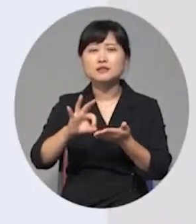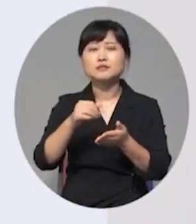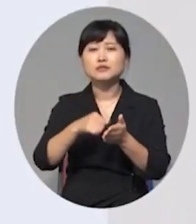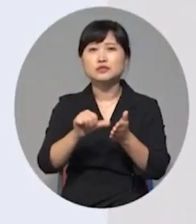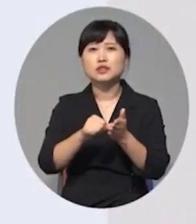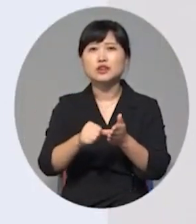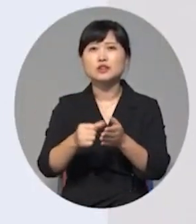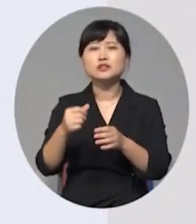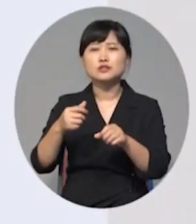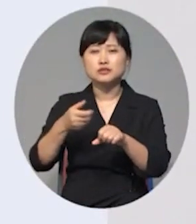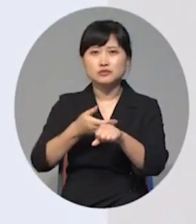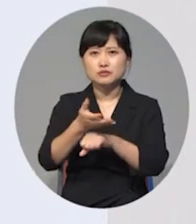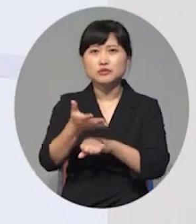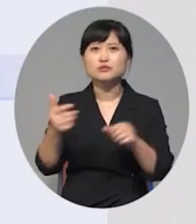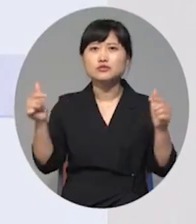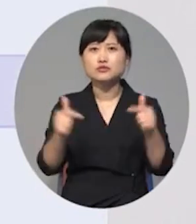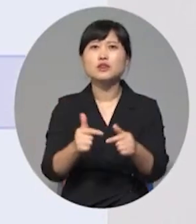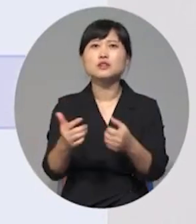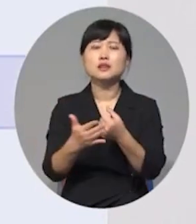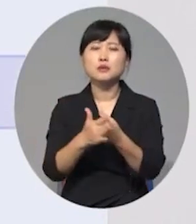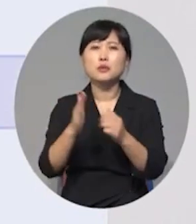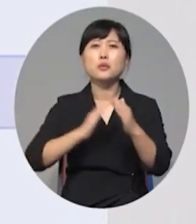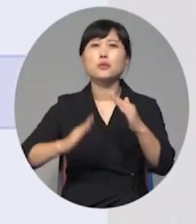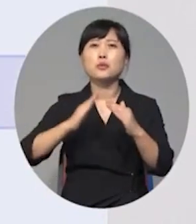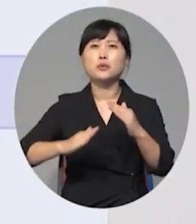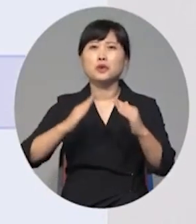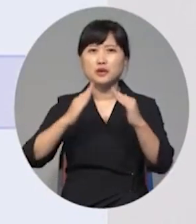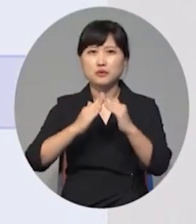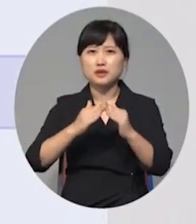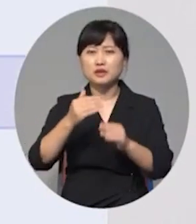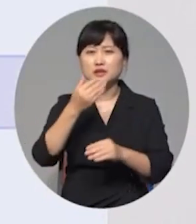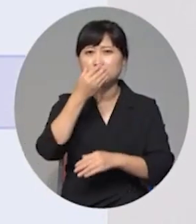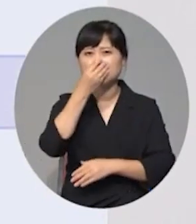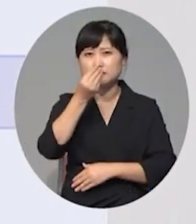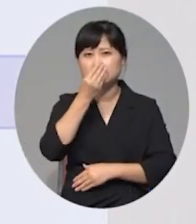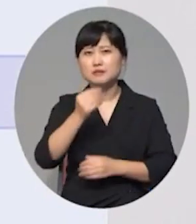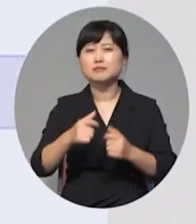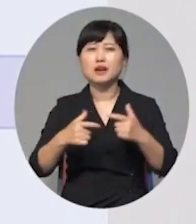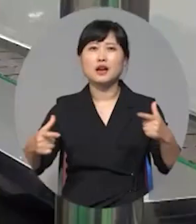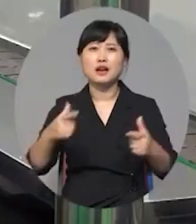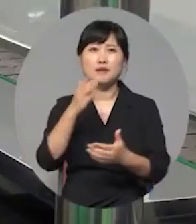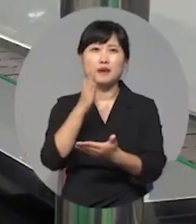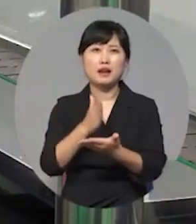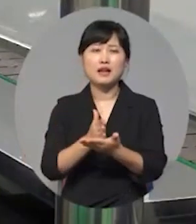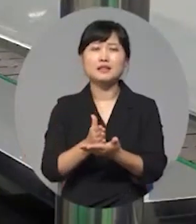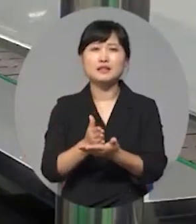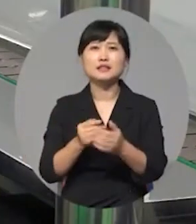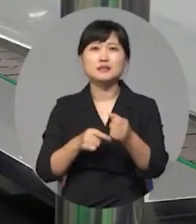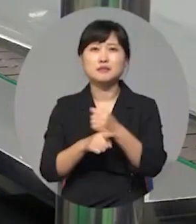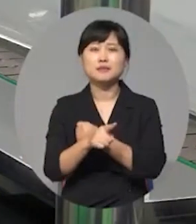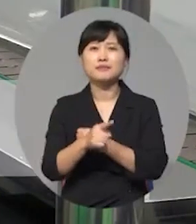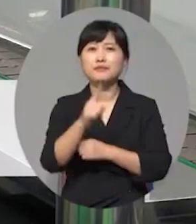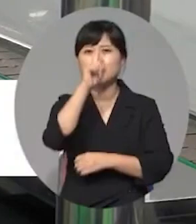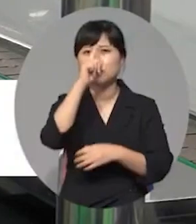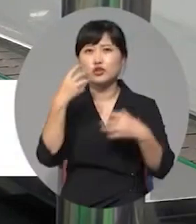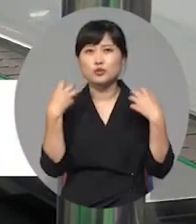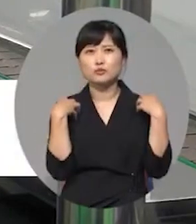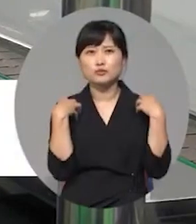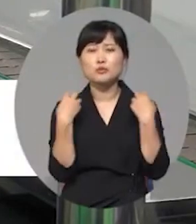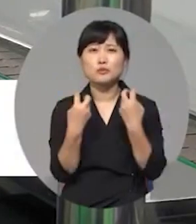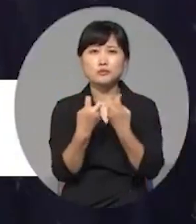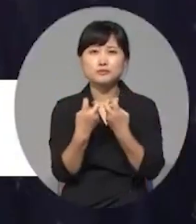상황에서 공공기관마저 플라스틱 폐기물을 늘리면 안 된다는 논리였습니다. 정부 정책이